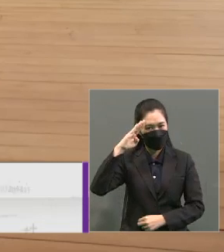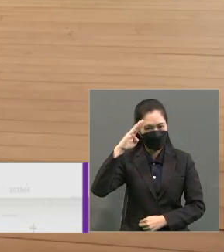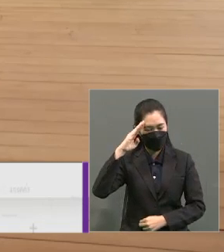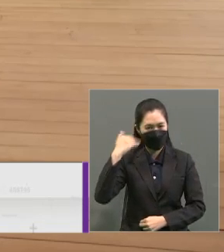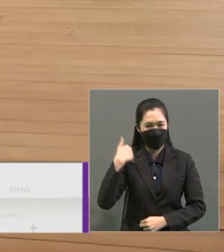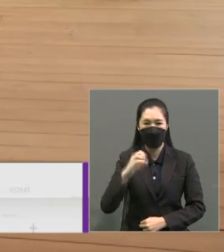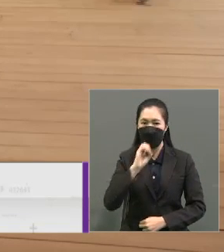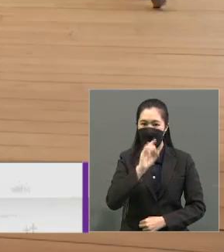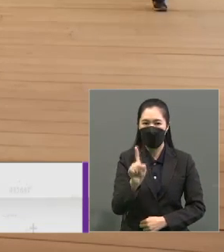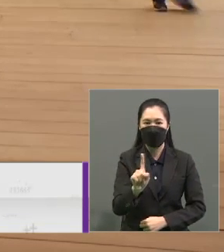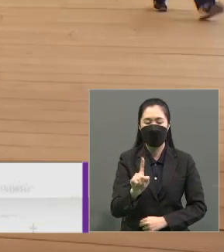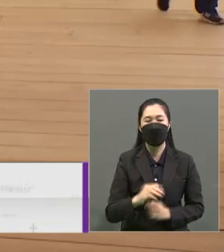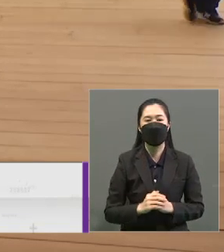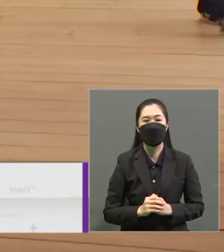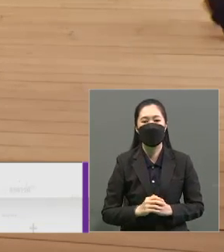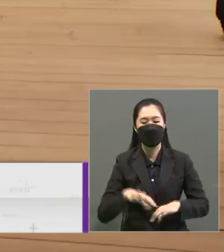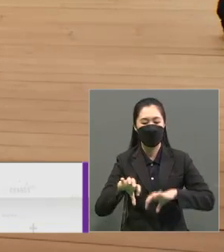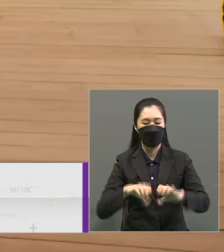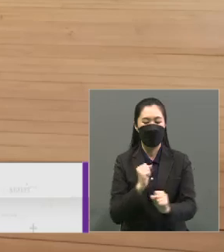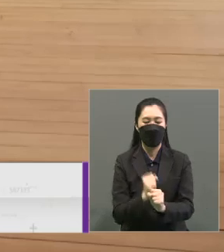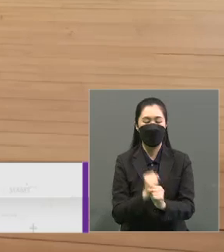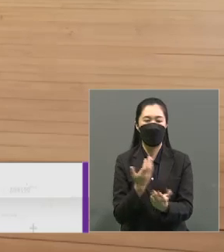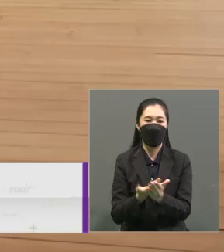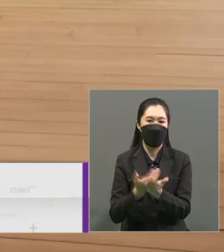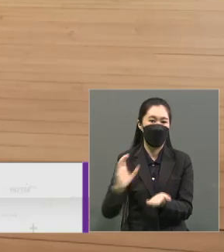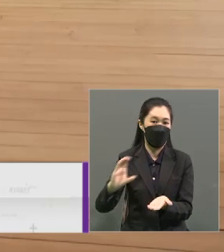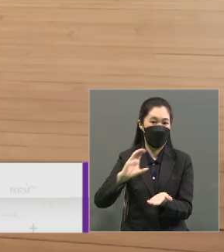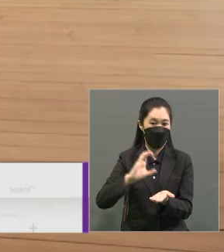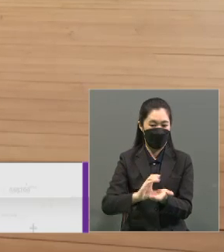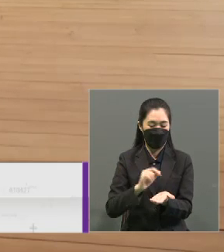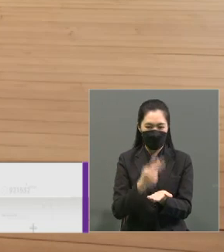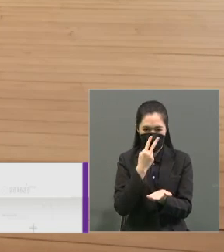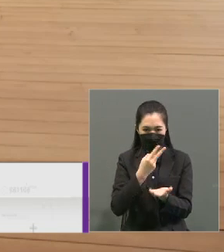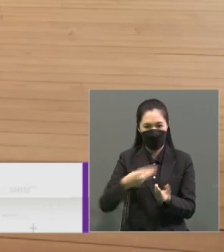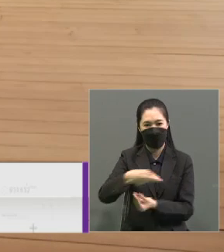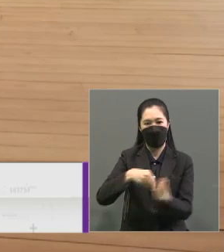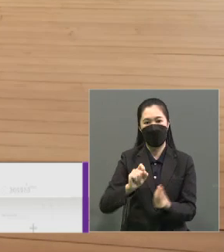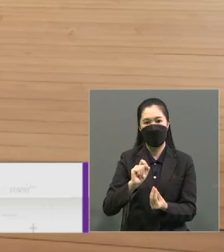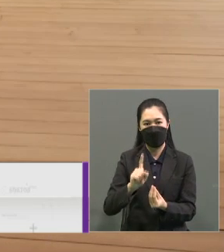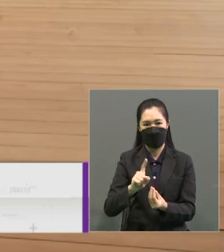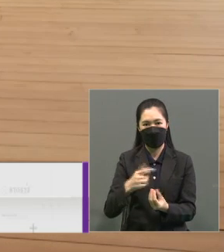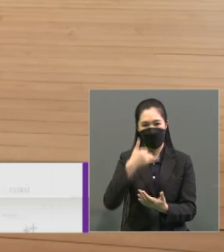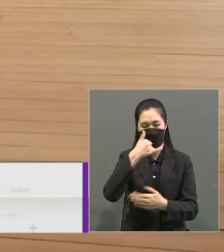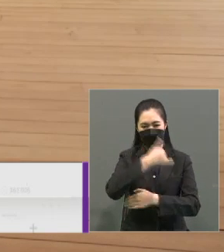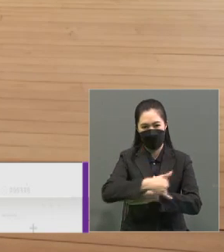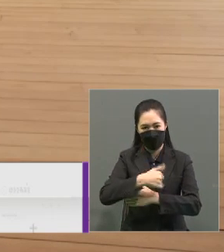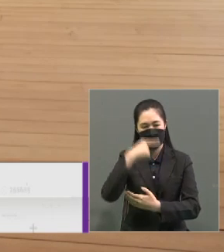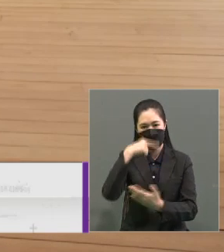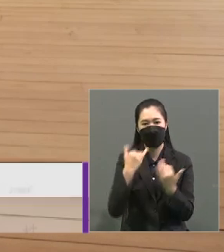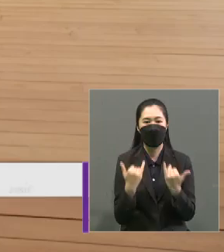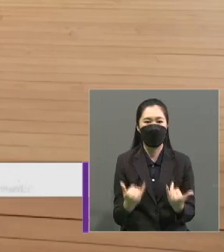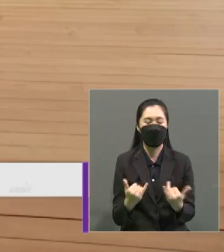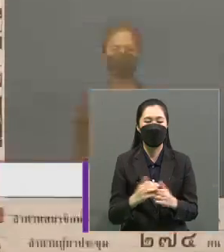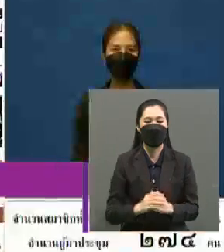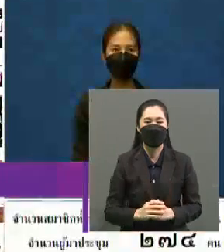อที่ประชุมสภาค่ะถึงการจัดทำงบประมาณที่คำนึงถึงภาวะเศรษฐกิจและสถานการณ์ในประเทศค่ะ